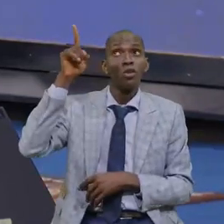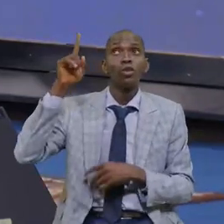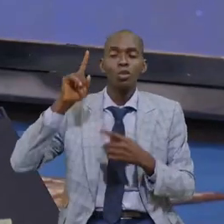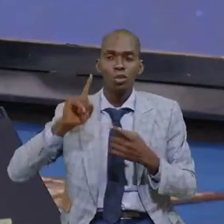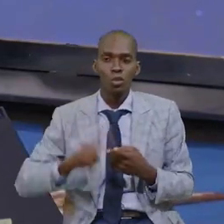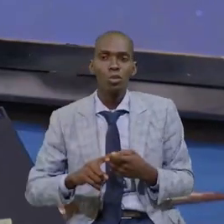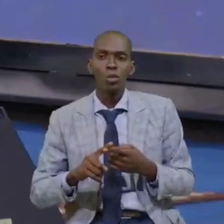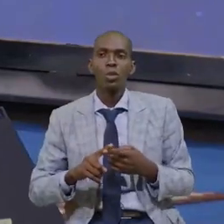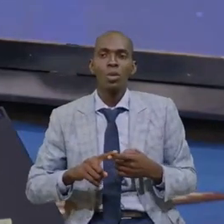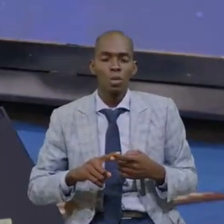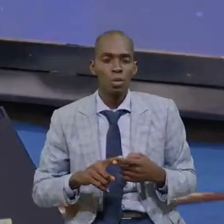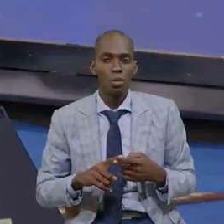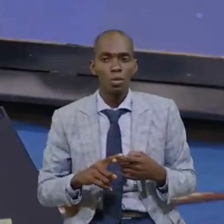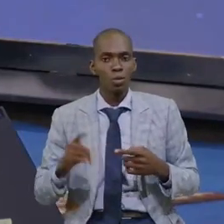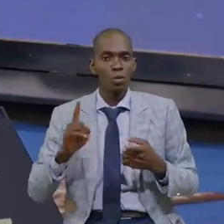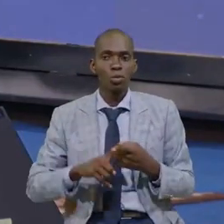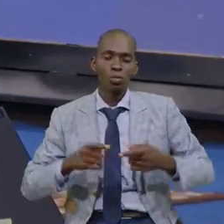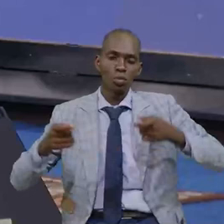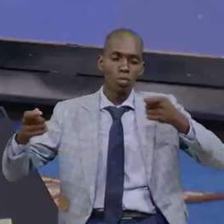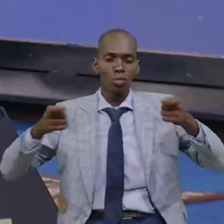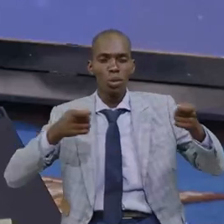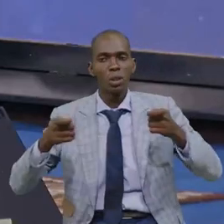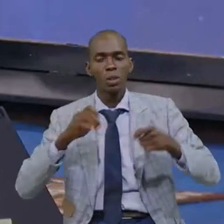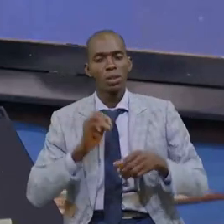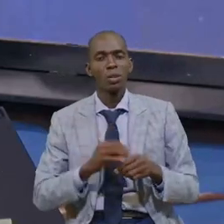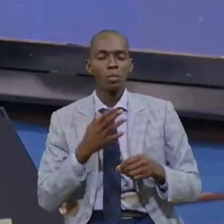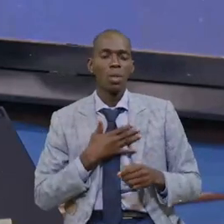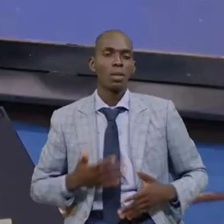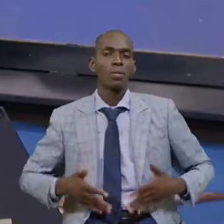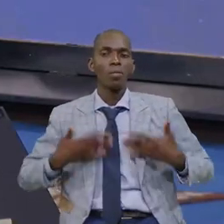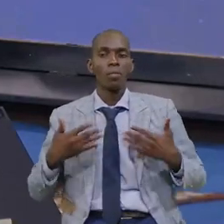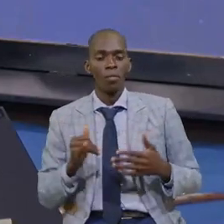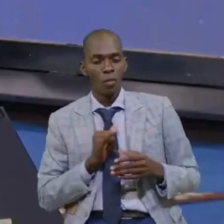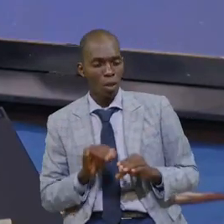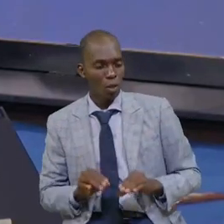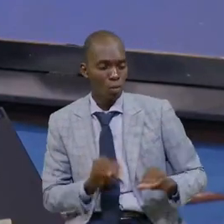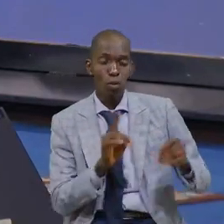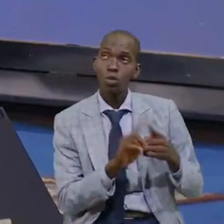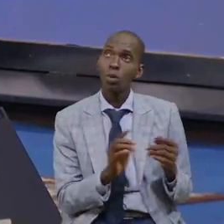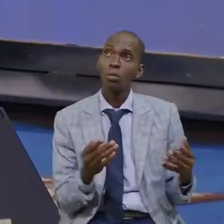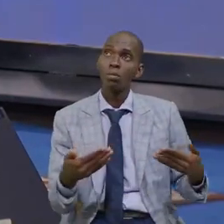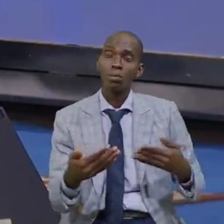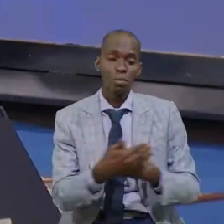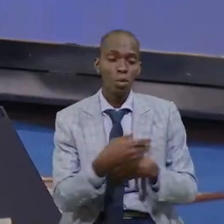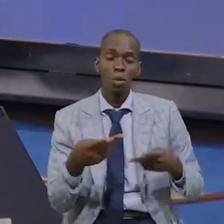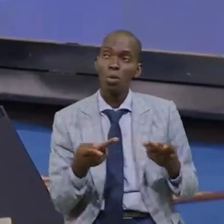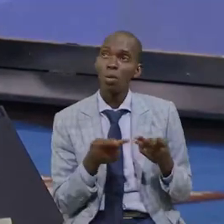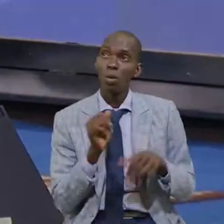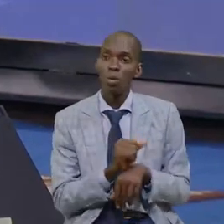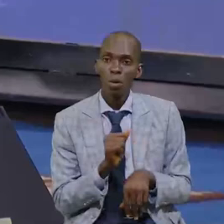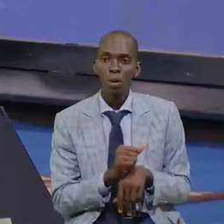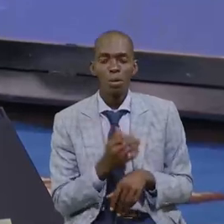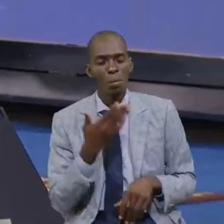que tu aies l'opportunité de régner dans ma vie. Je vais au bureau. Les